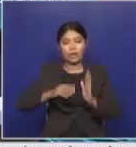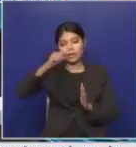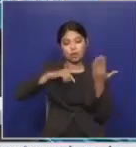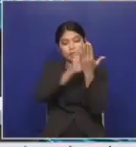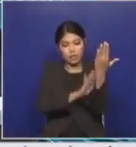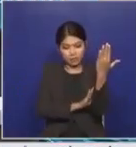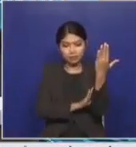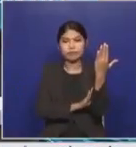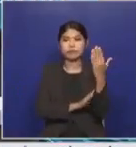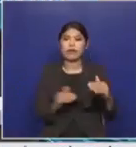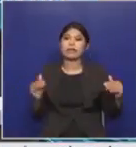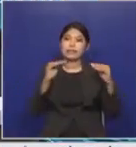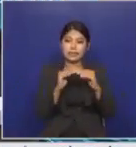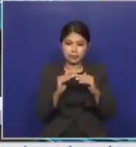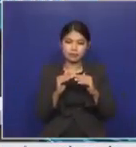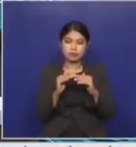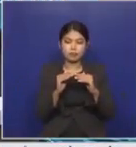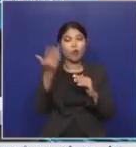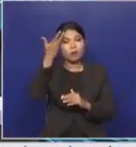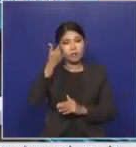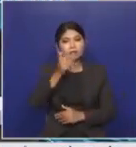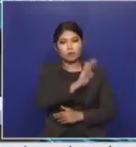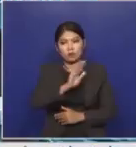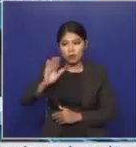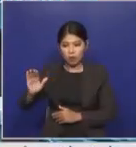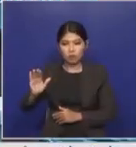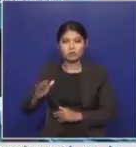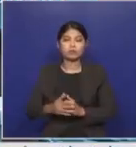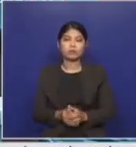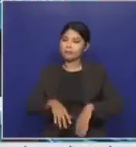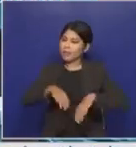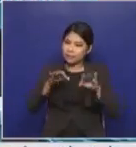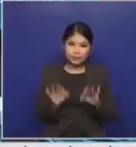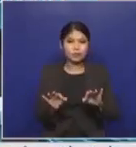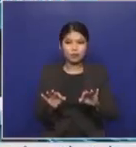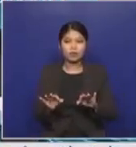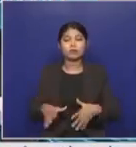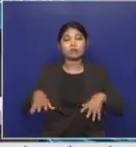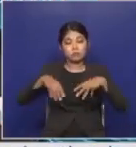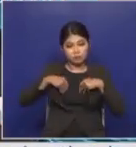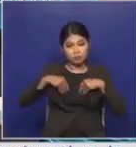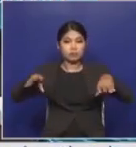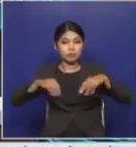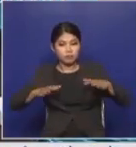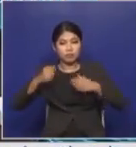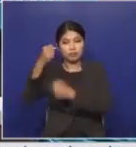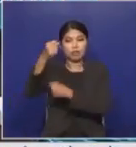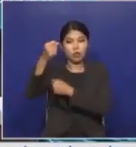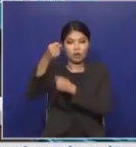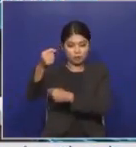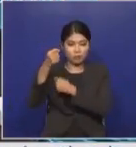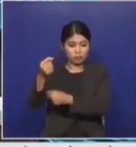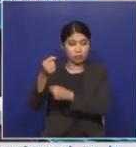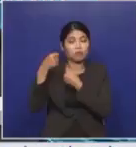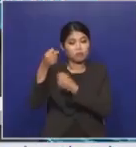มามีสิทธิ์ส่วนร่วมในการออกเสียงตัดสินเลยว่าเห็นด้วยหรือไม่เห็นด้วยเรื่องการชุมนุมที่เกิด